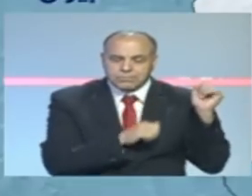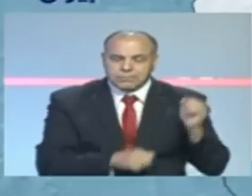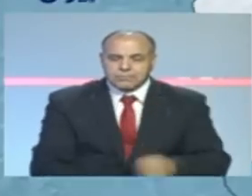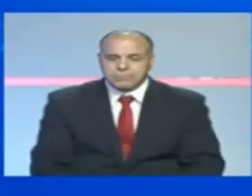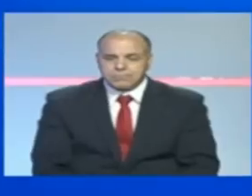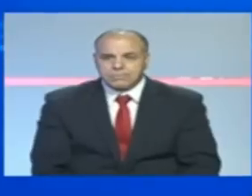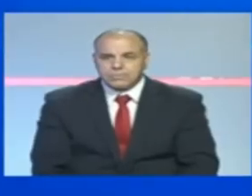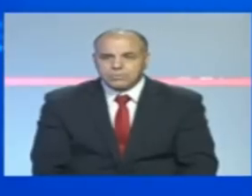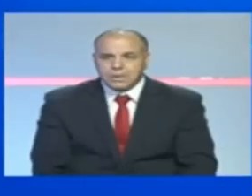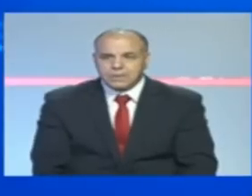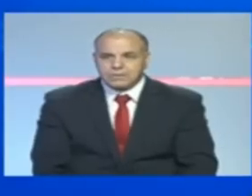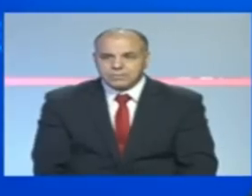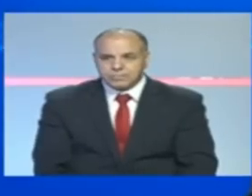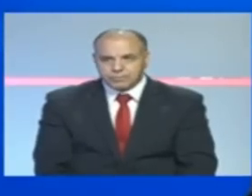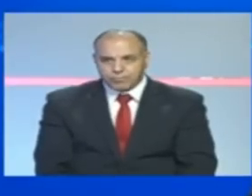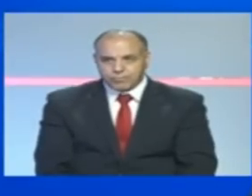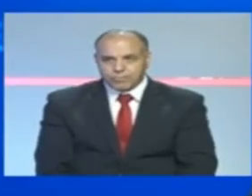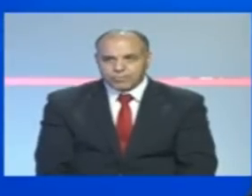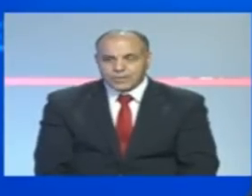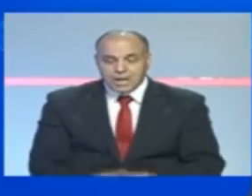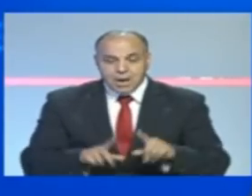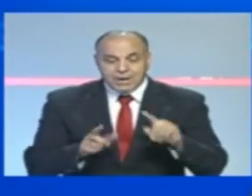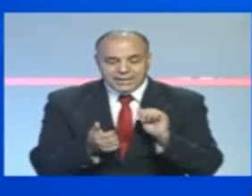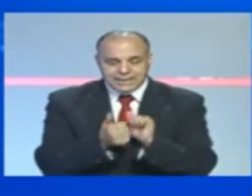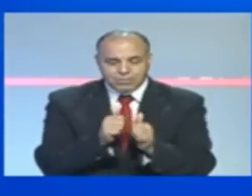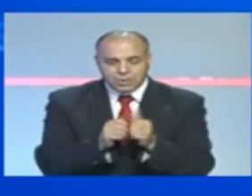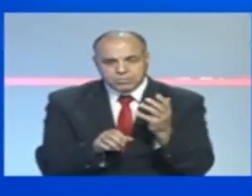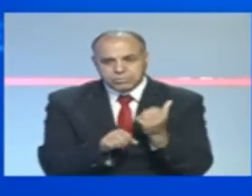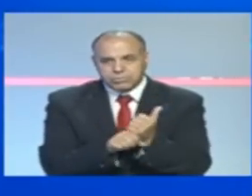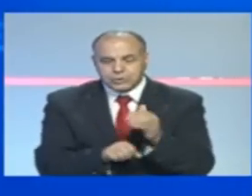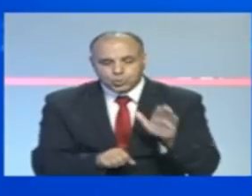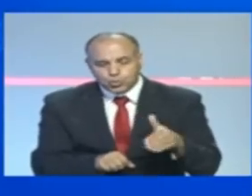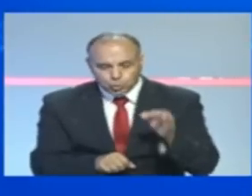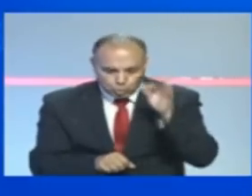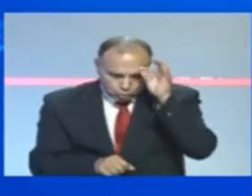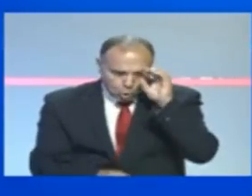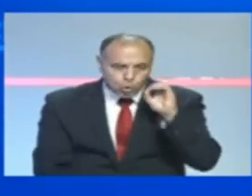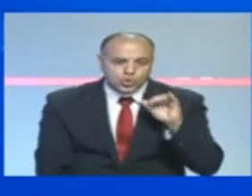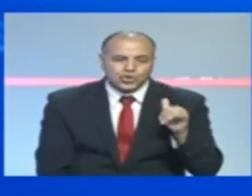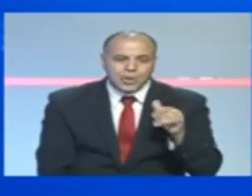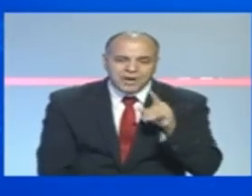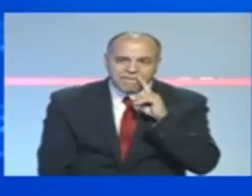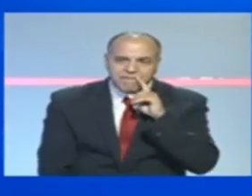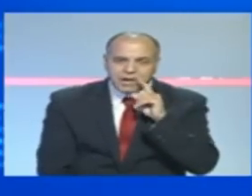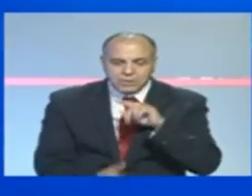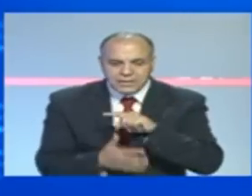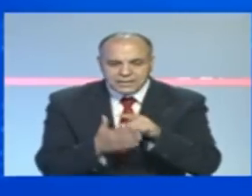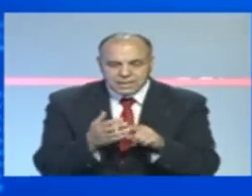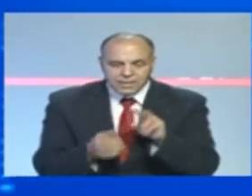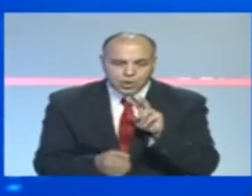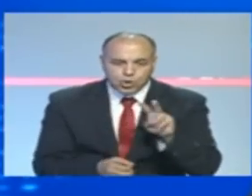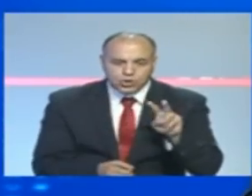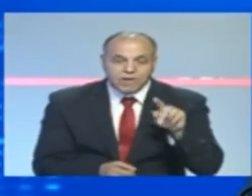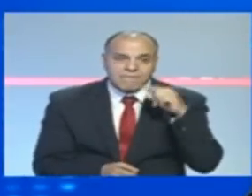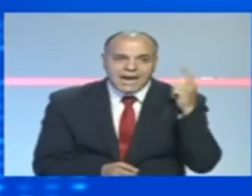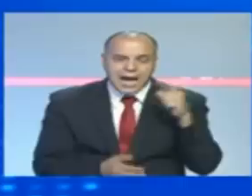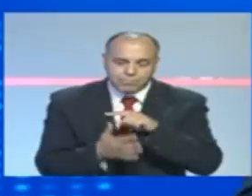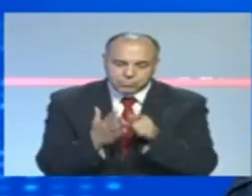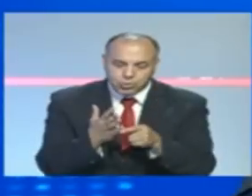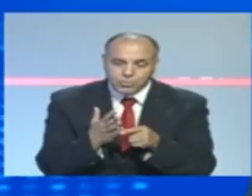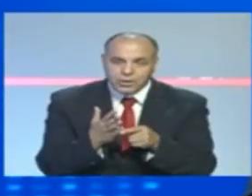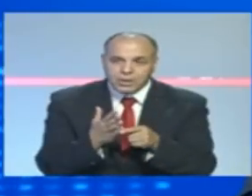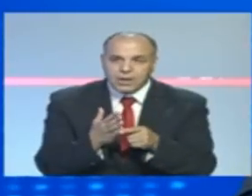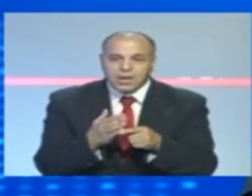في اخبار الرياضه تاهلت لاعبه التنس التونسيه انس جابر المصنفه الثانيه وعشرين عالميا